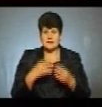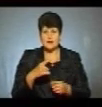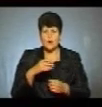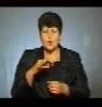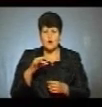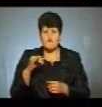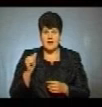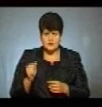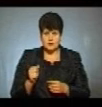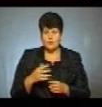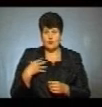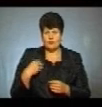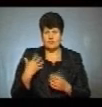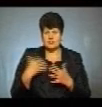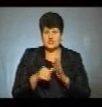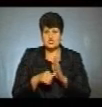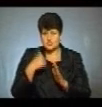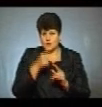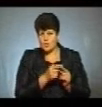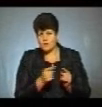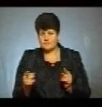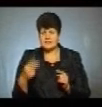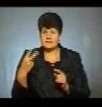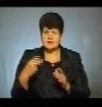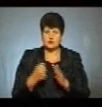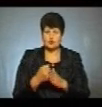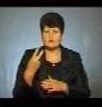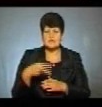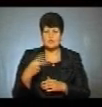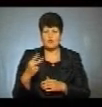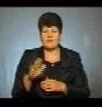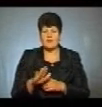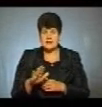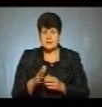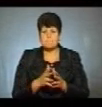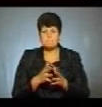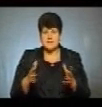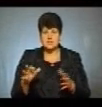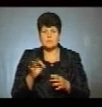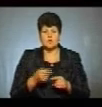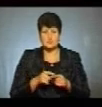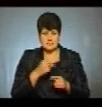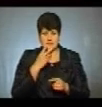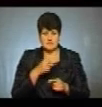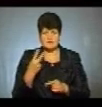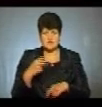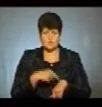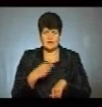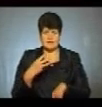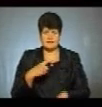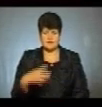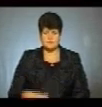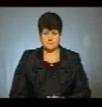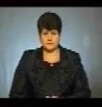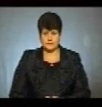дні провели вже шостий рік поспіль. Вони тривали з 20 до 22 вересня. Більше про це дивіться о 20:30.